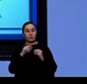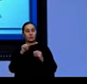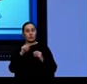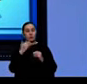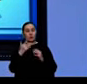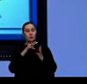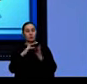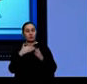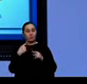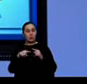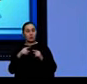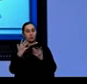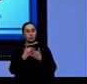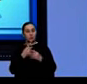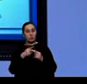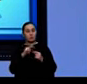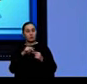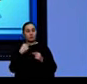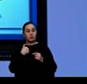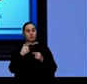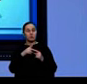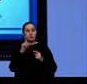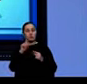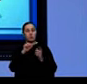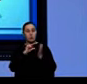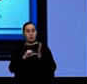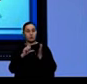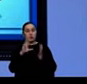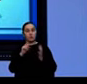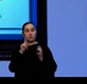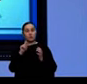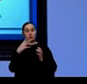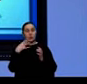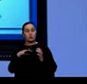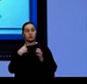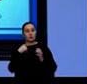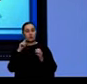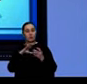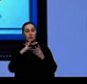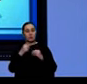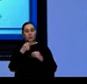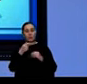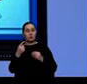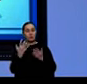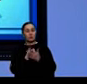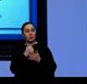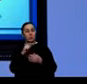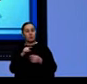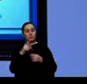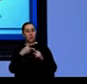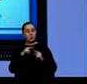Демәк, олар арасындагы фарқын топыш үшін біз 160 ва 140 санларының айырмасыны